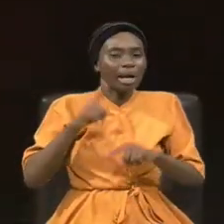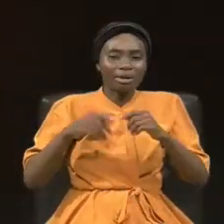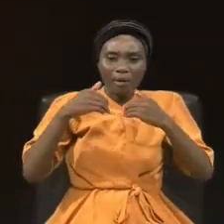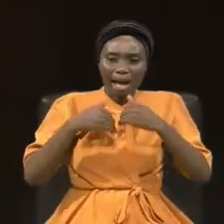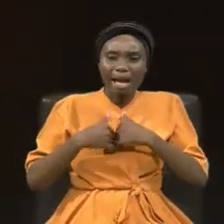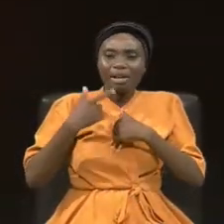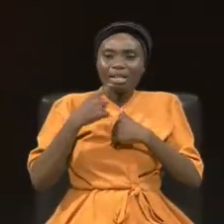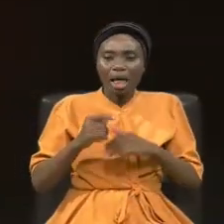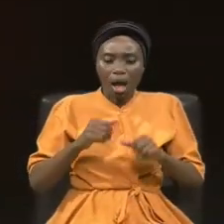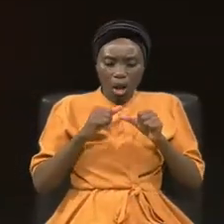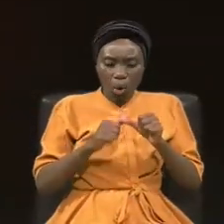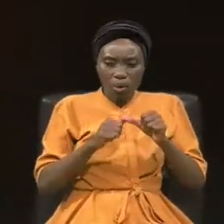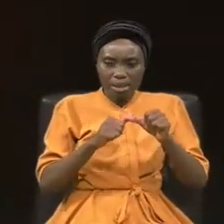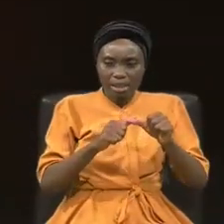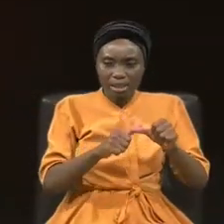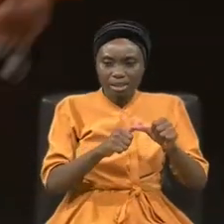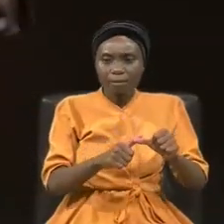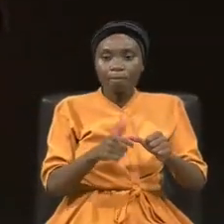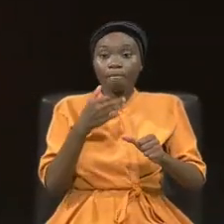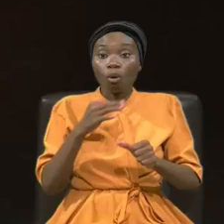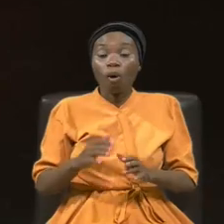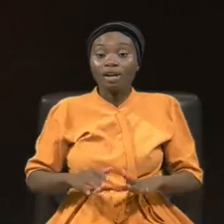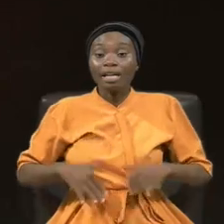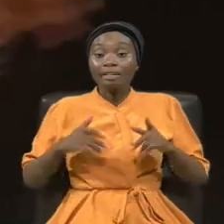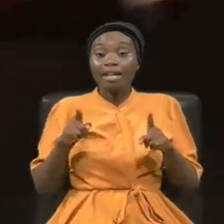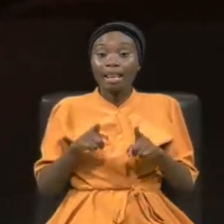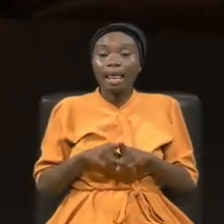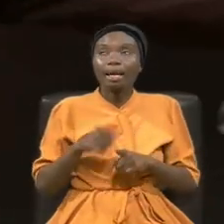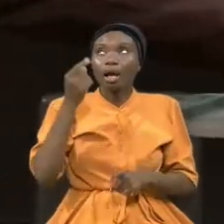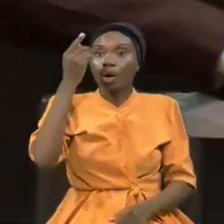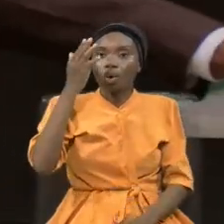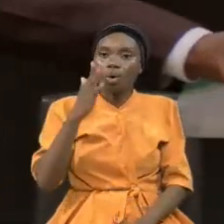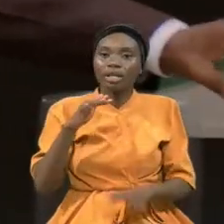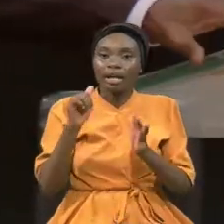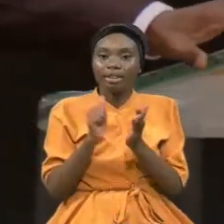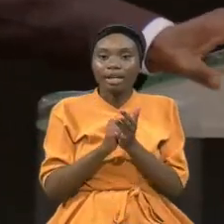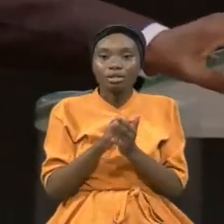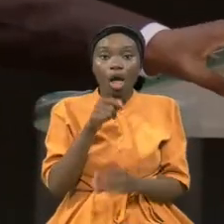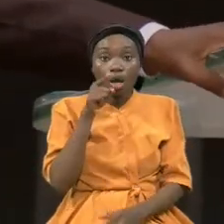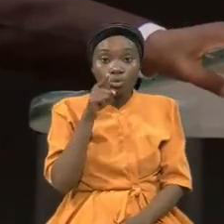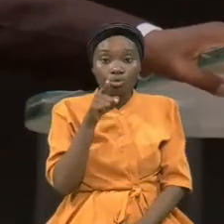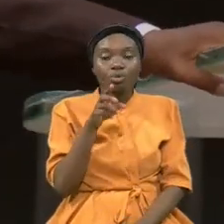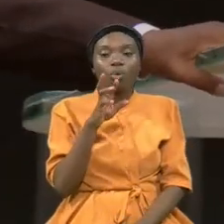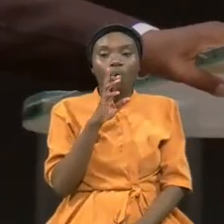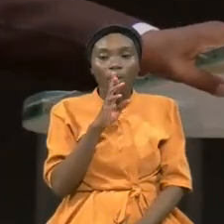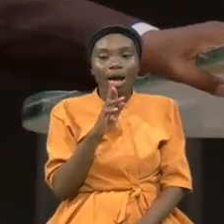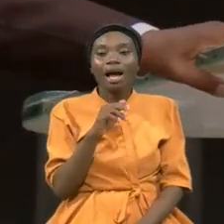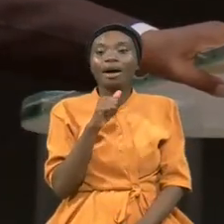courage, tu ne peux pas avoir une vie constante en vivant comme Dieu,